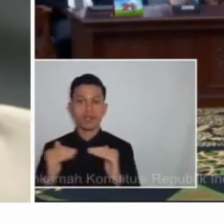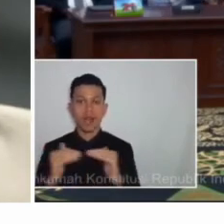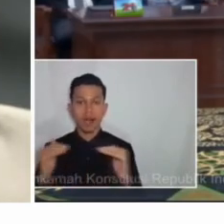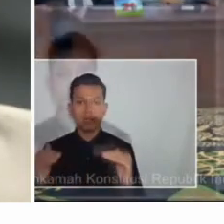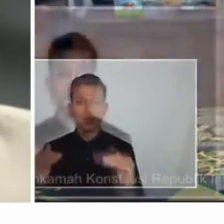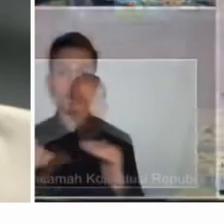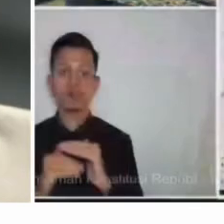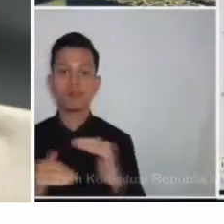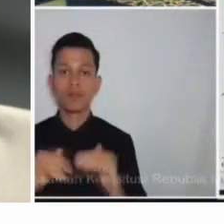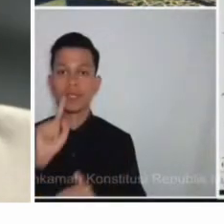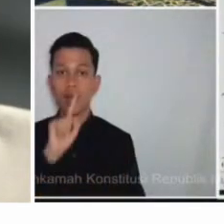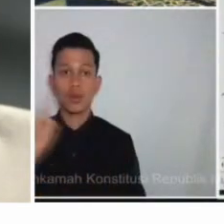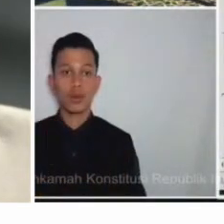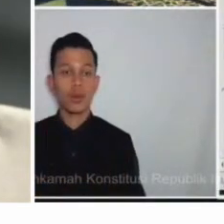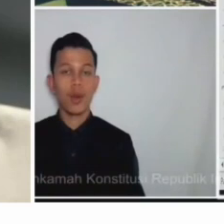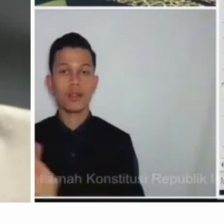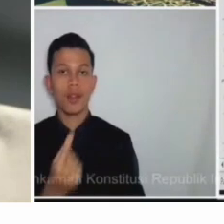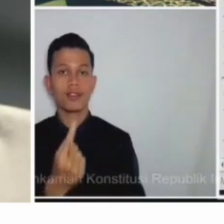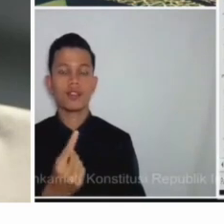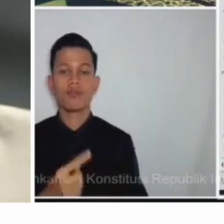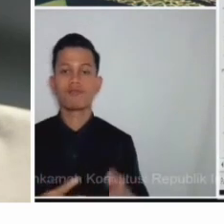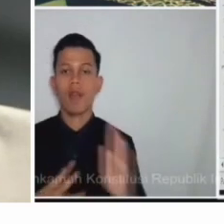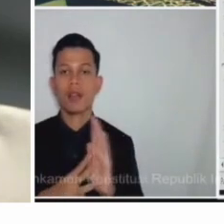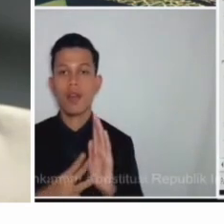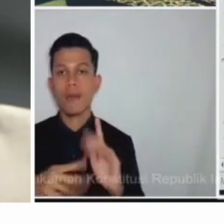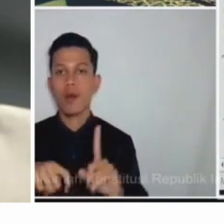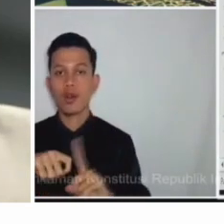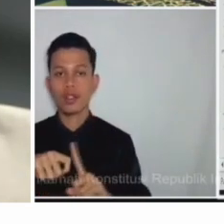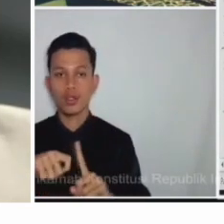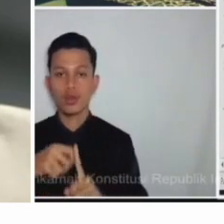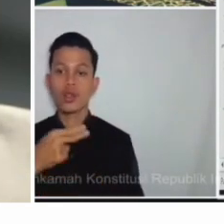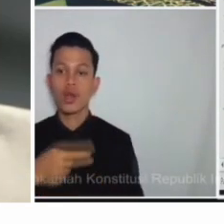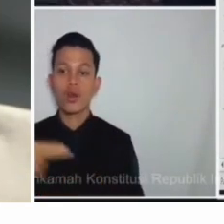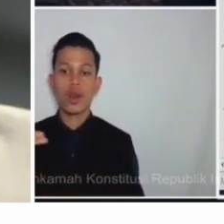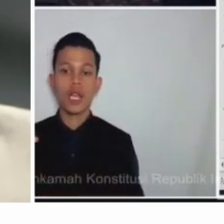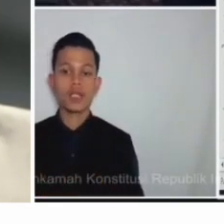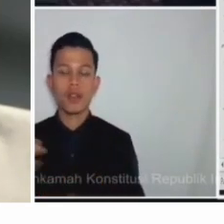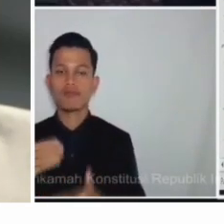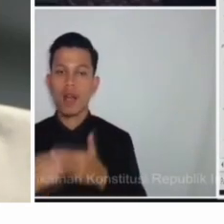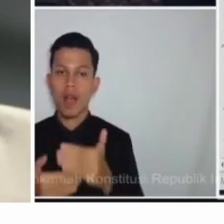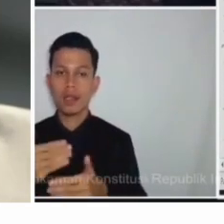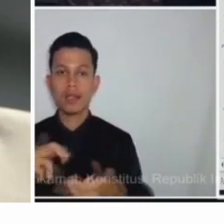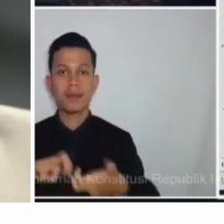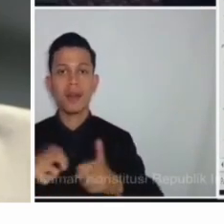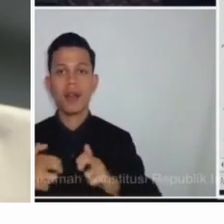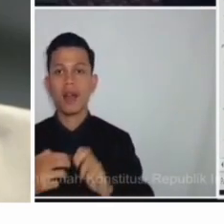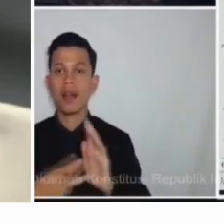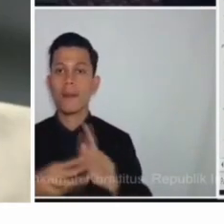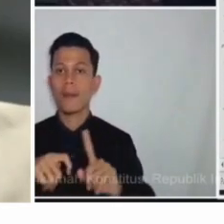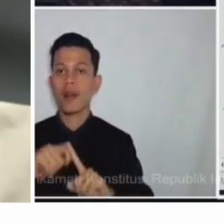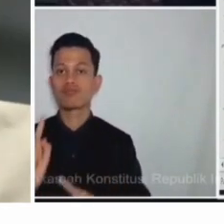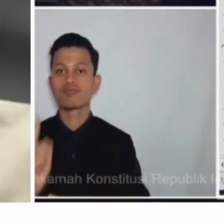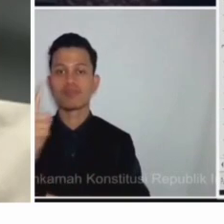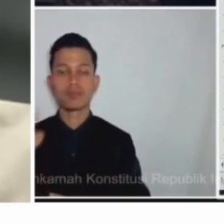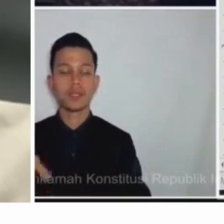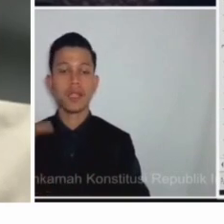dengan eh sikap DPR RI maupun ee dari ee pihak Mahkamah Konstitusi